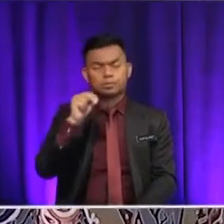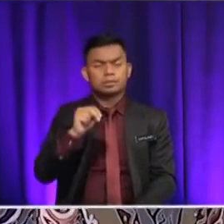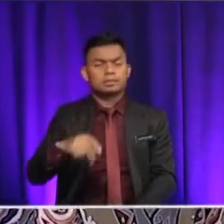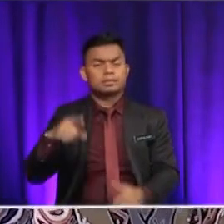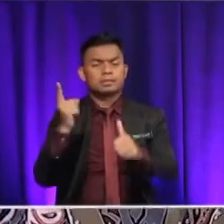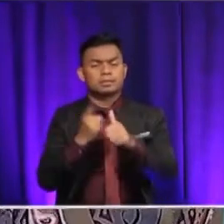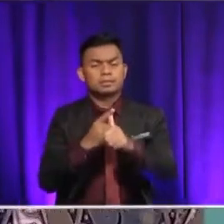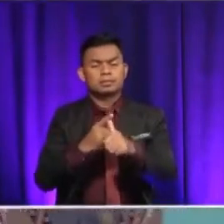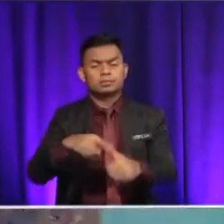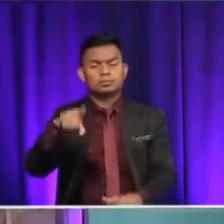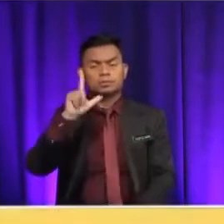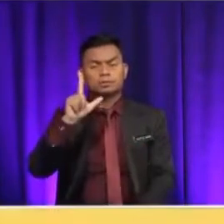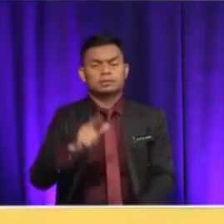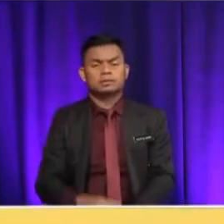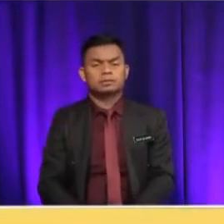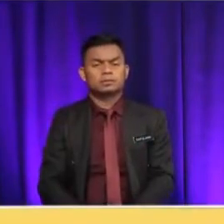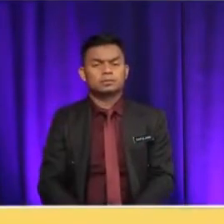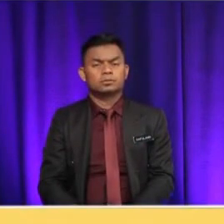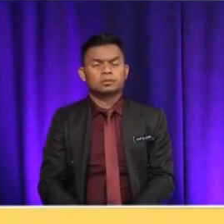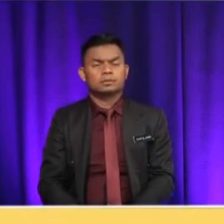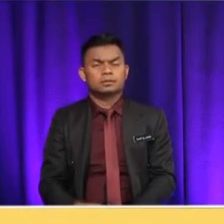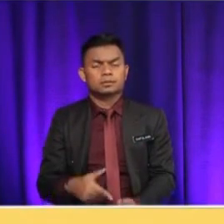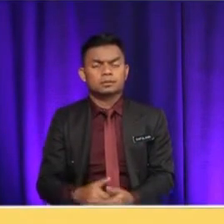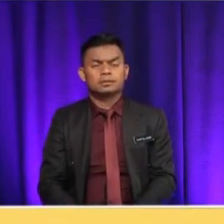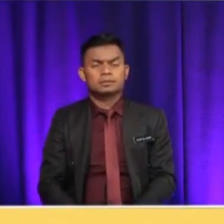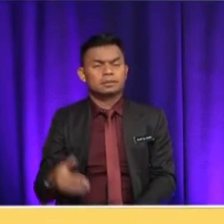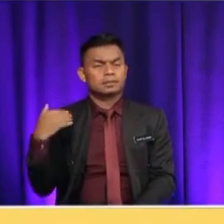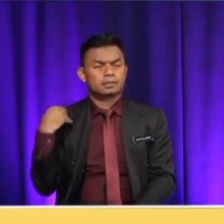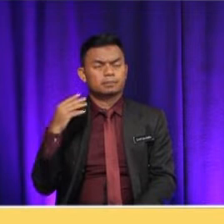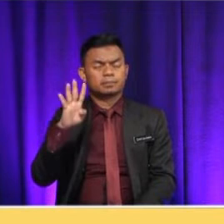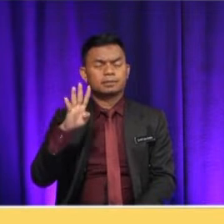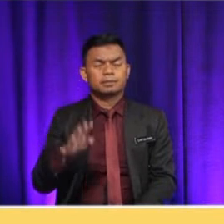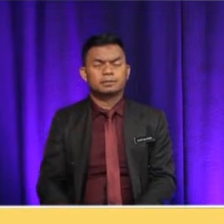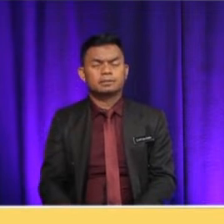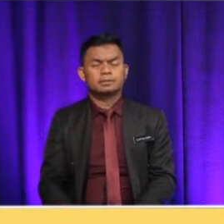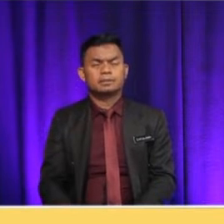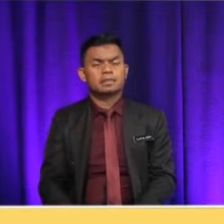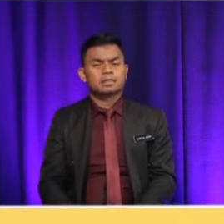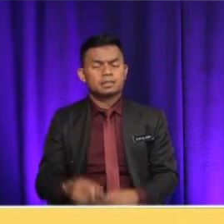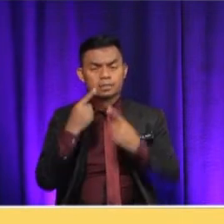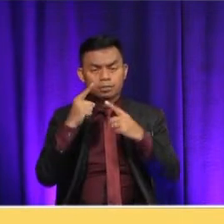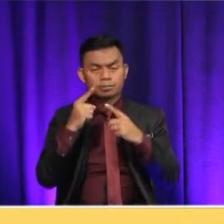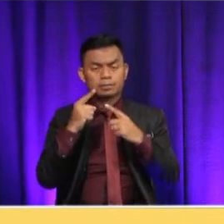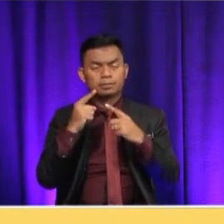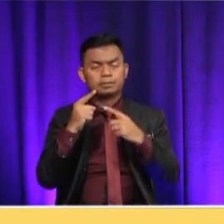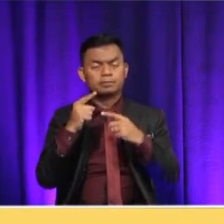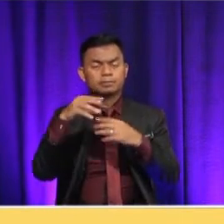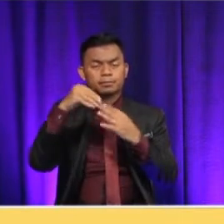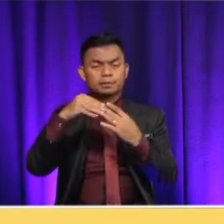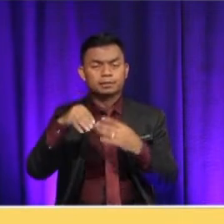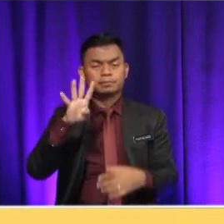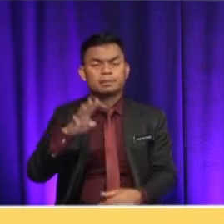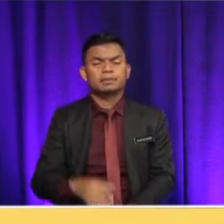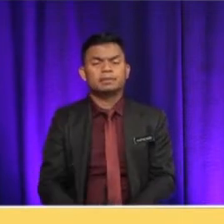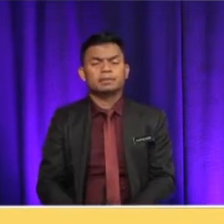Jadual, dia bagi 4. Tengok dalam ni dia ada bagi 4, jawapan pun pilih 4. Makna semua jawapan pakai. Tak ada yang